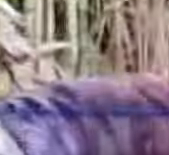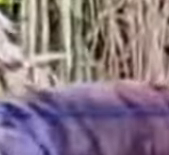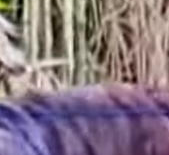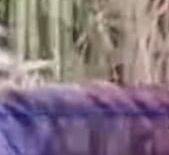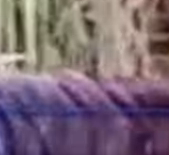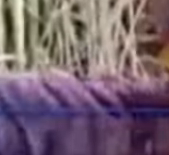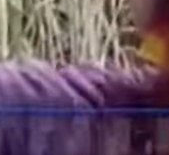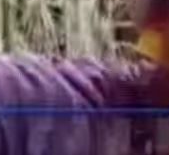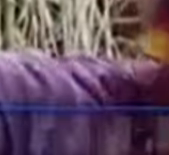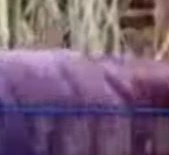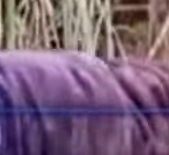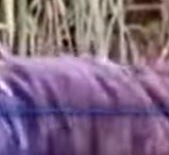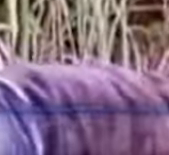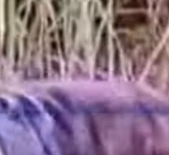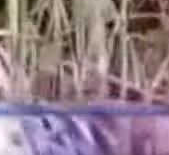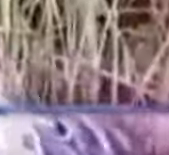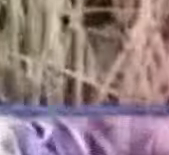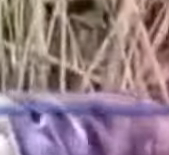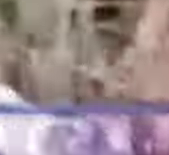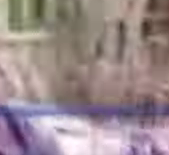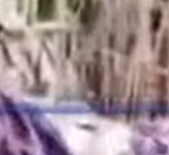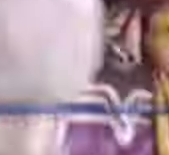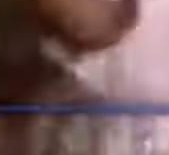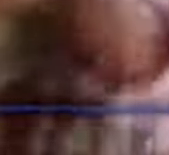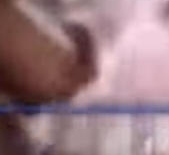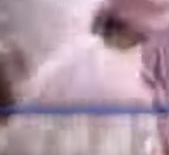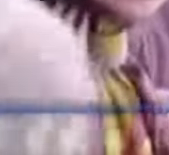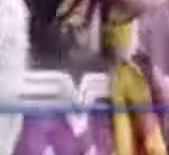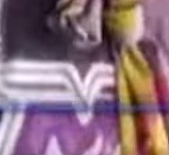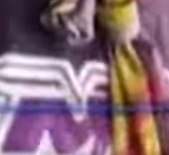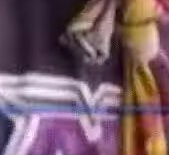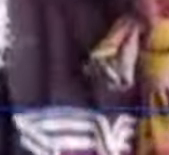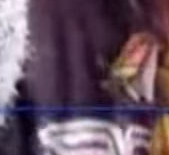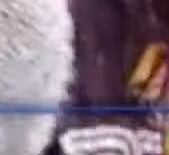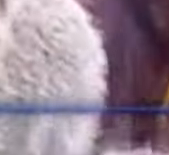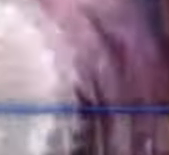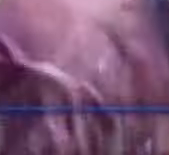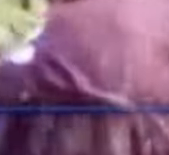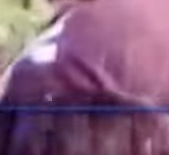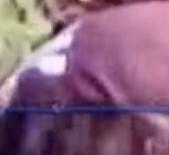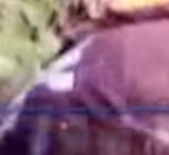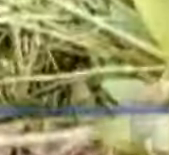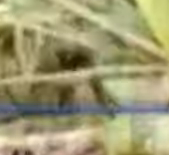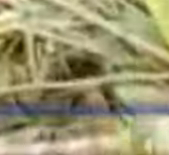dinakma ng mga vloggers sa South Cotabato smile baby